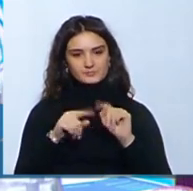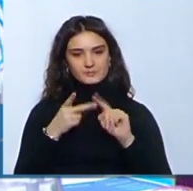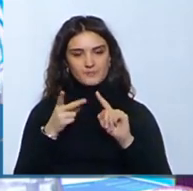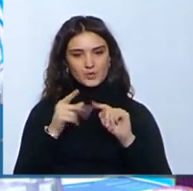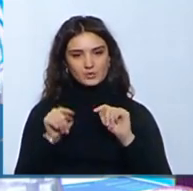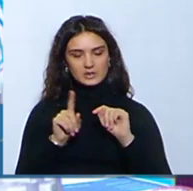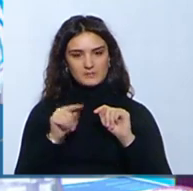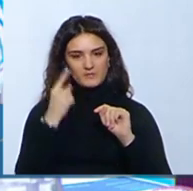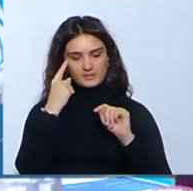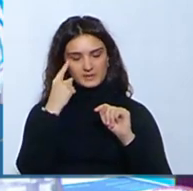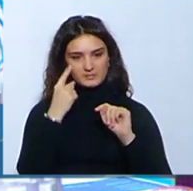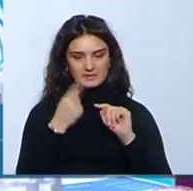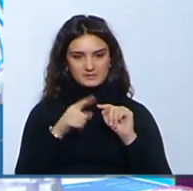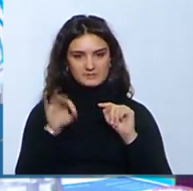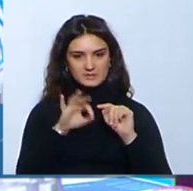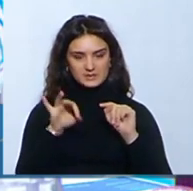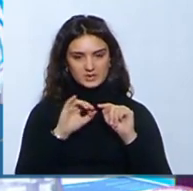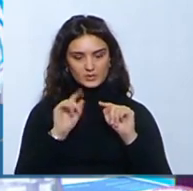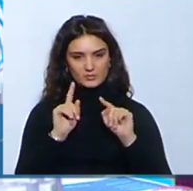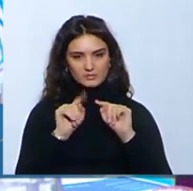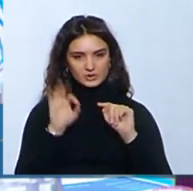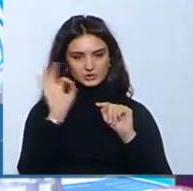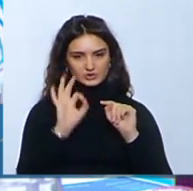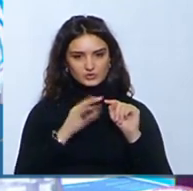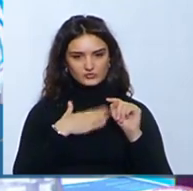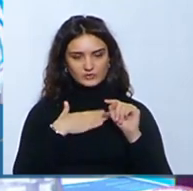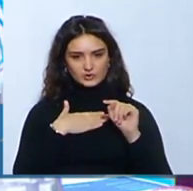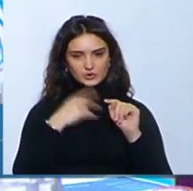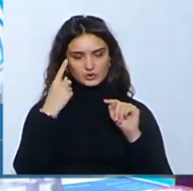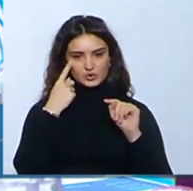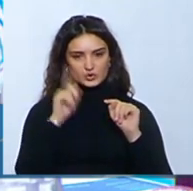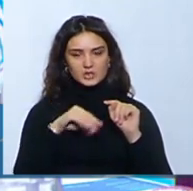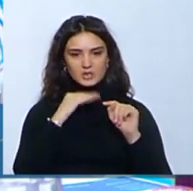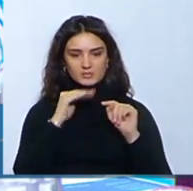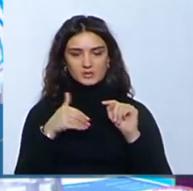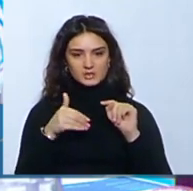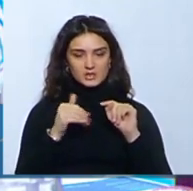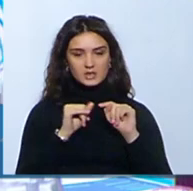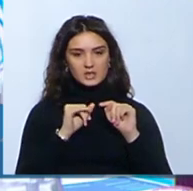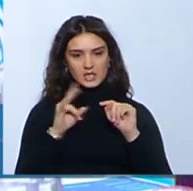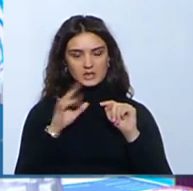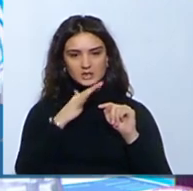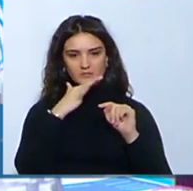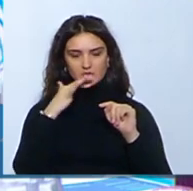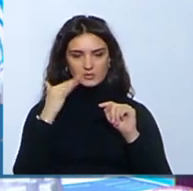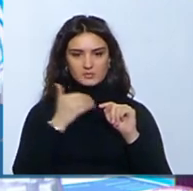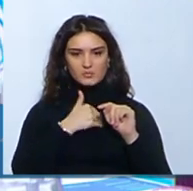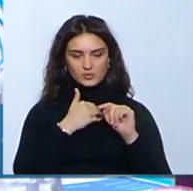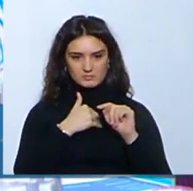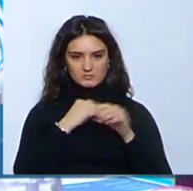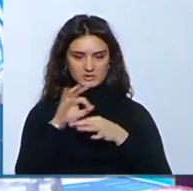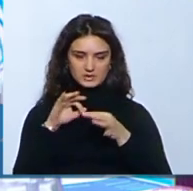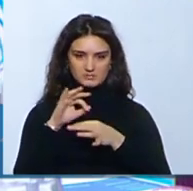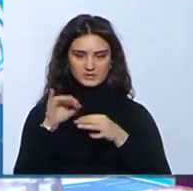მეორე მხარე გვაფიქრებინებს იმაზე, რომ ხშირად ჩვენი ცოდნა არ არის საკმარისი, ან გადავაჭარბეთ მონდომებაში,